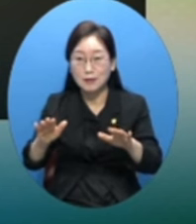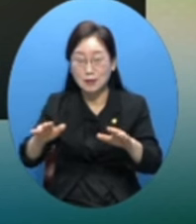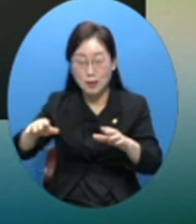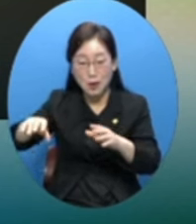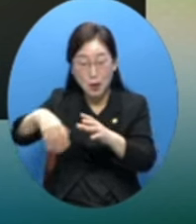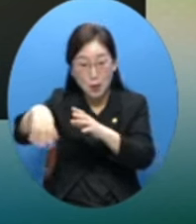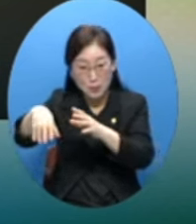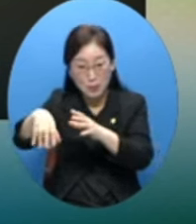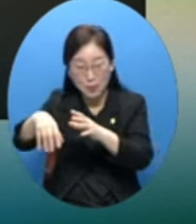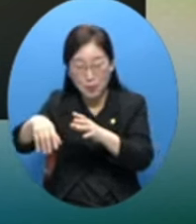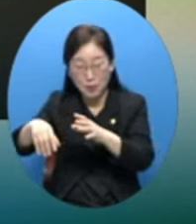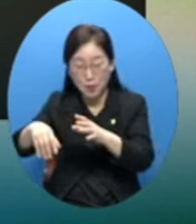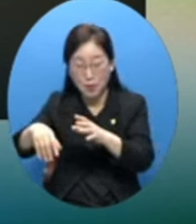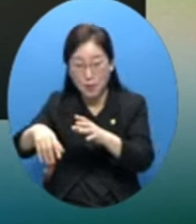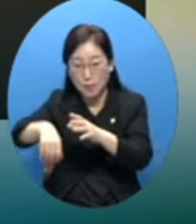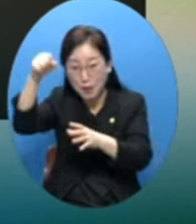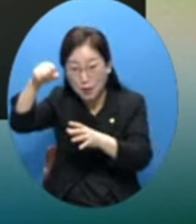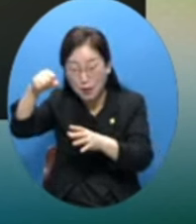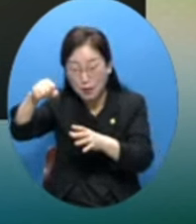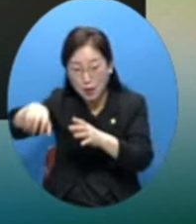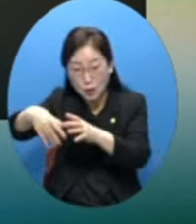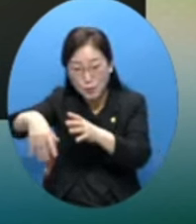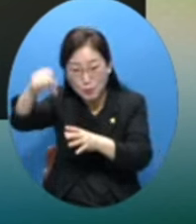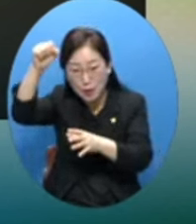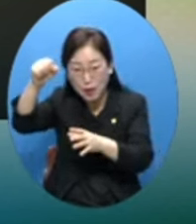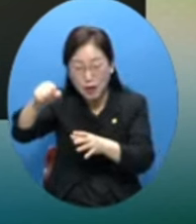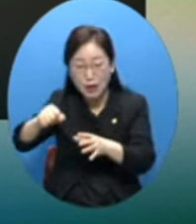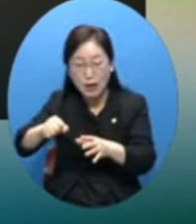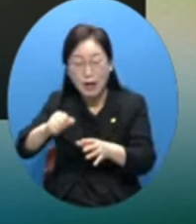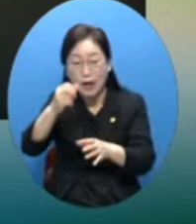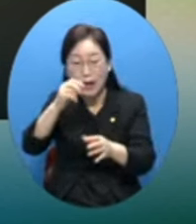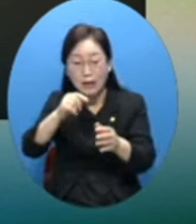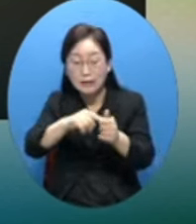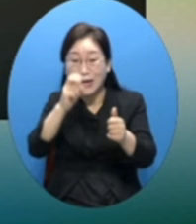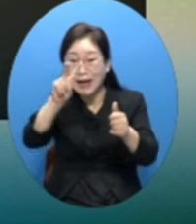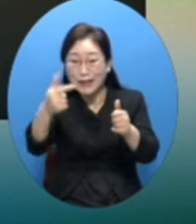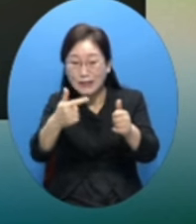뽑아갖고 뽑히는데 하필이면 안바울 선수가 뽑힌 거예요.